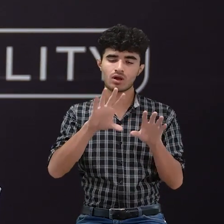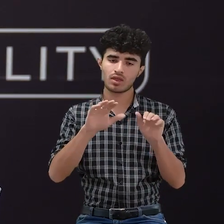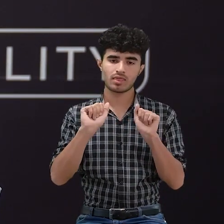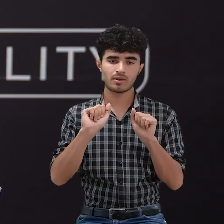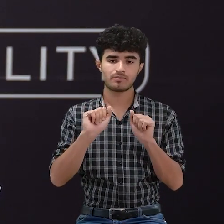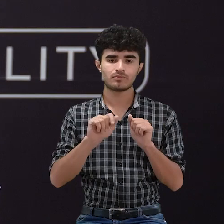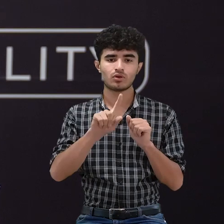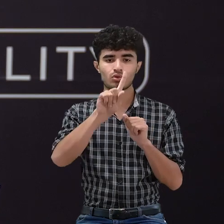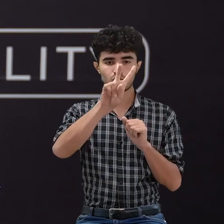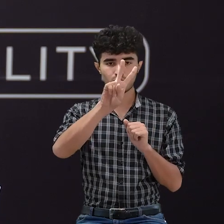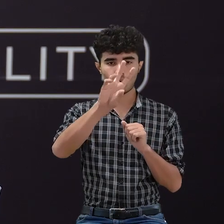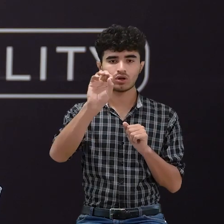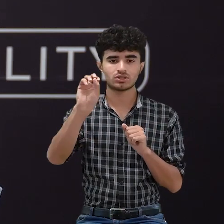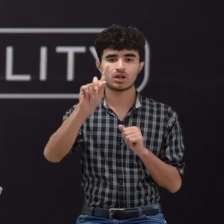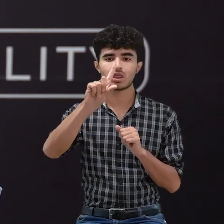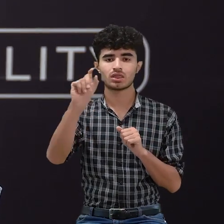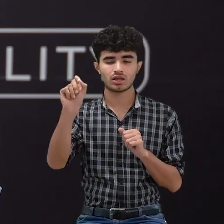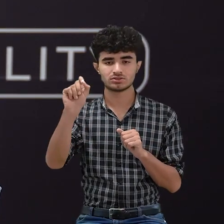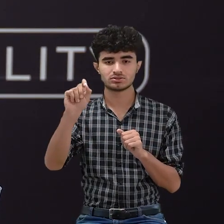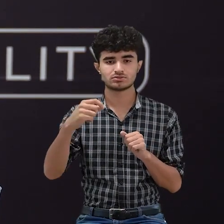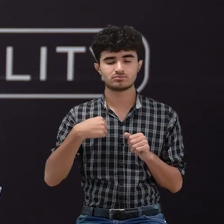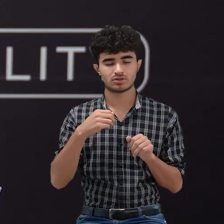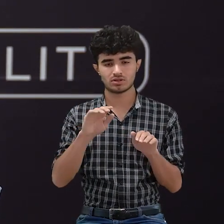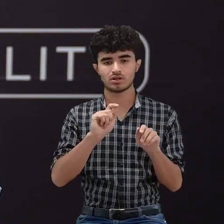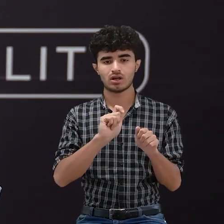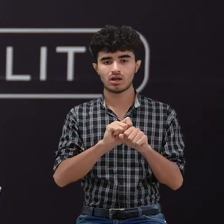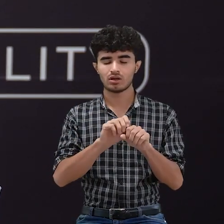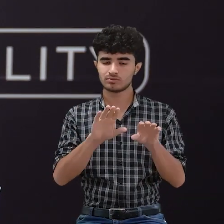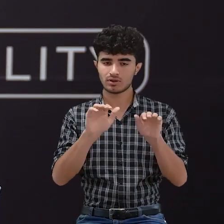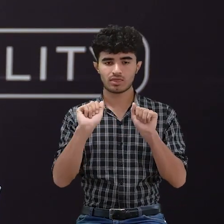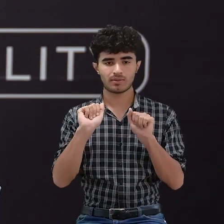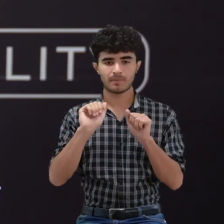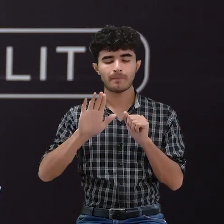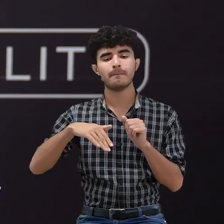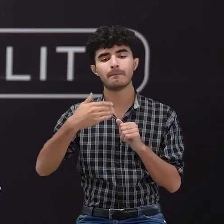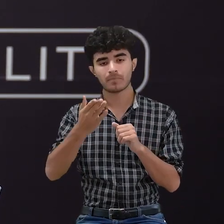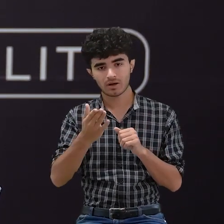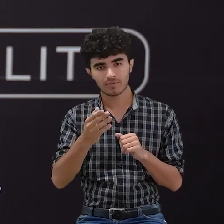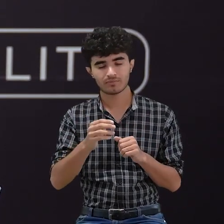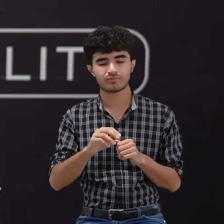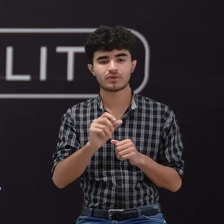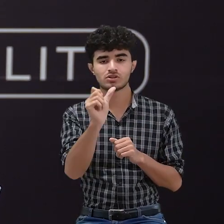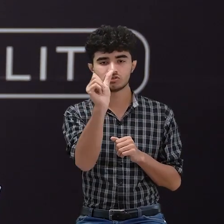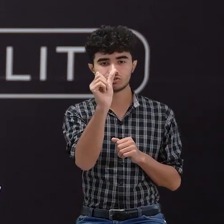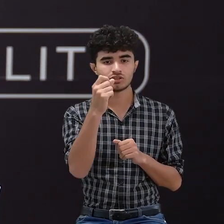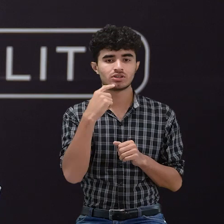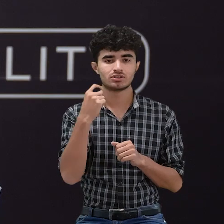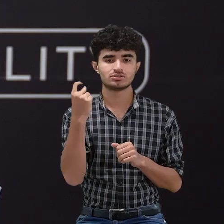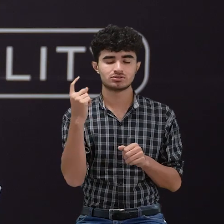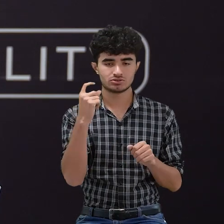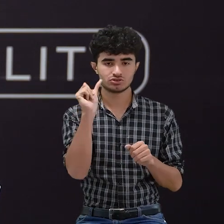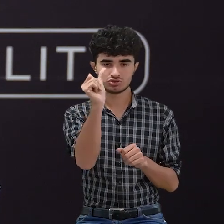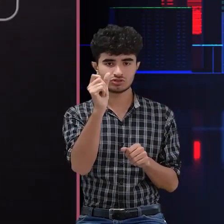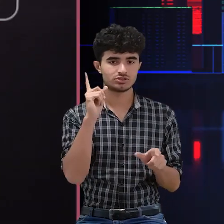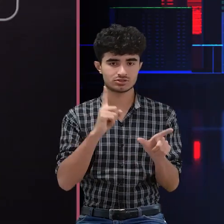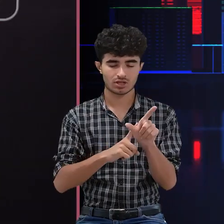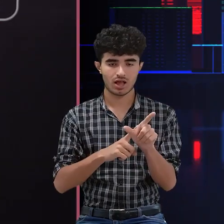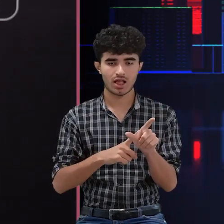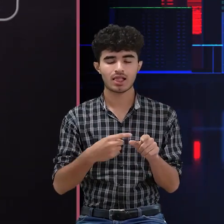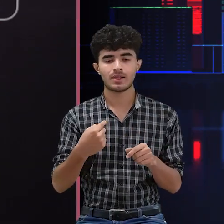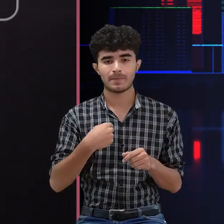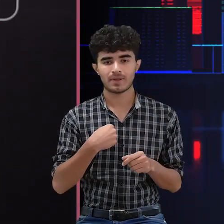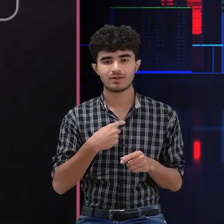سکوں. تو پھر میں ریٹائر ہو گئی نیشنل کالج سے،